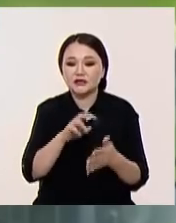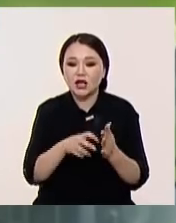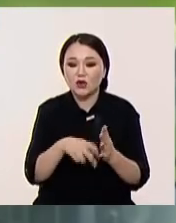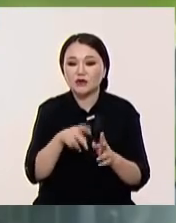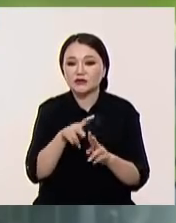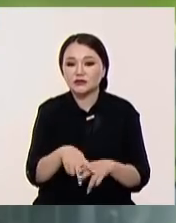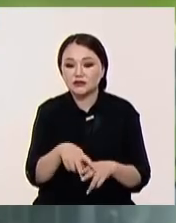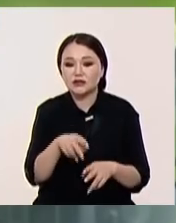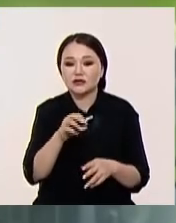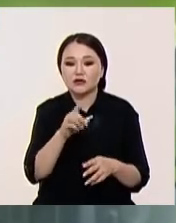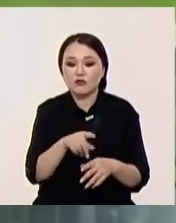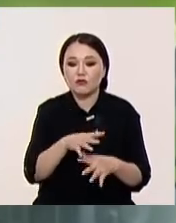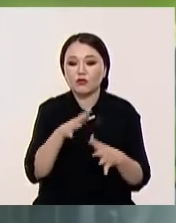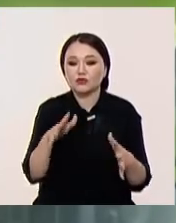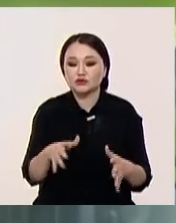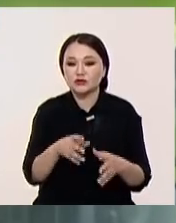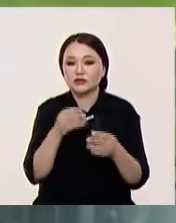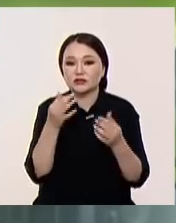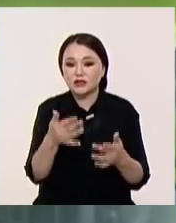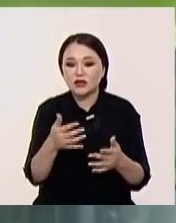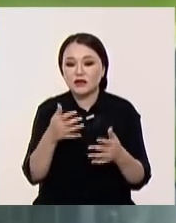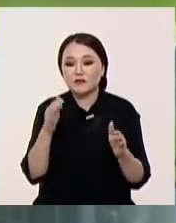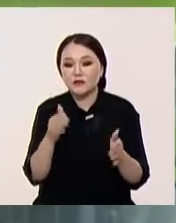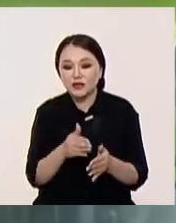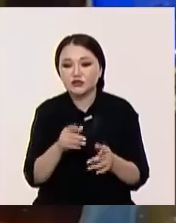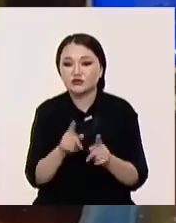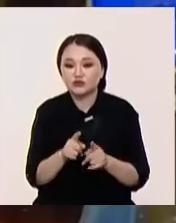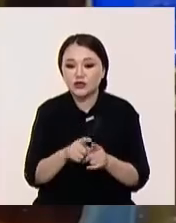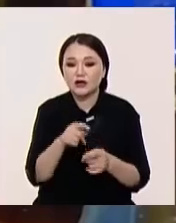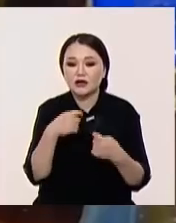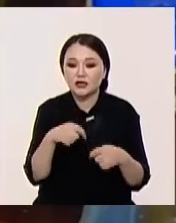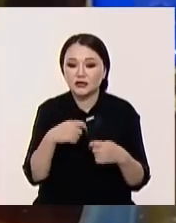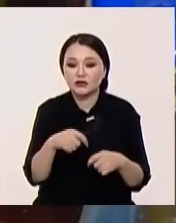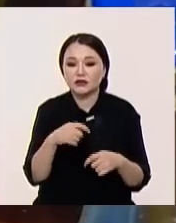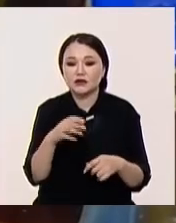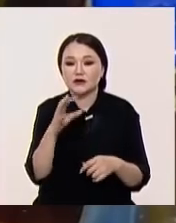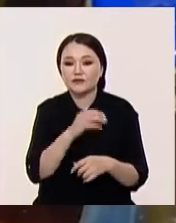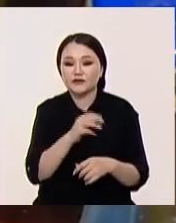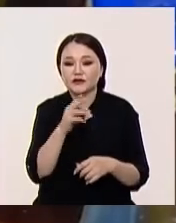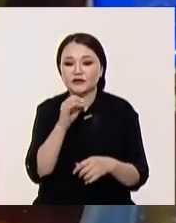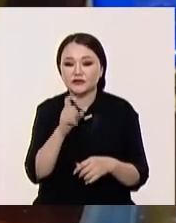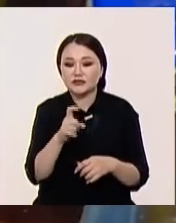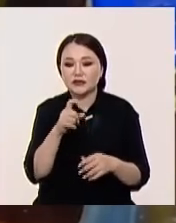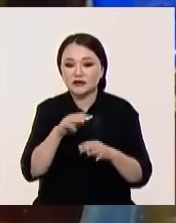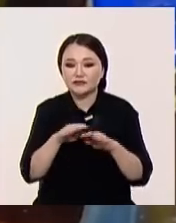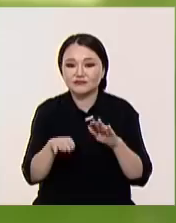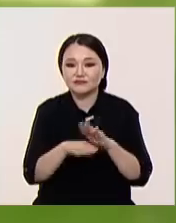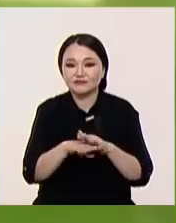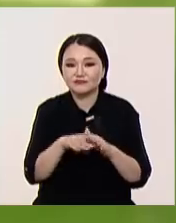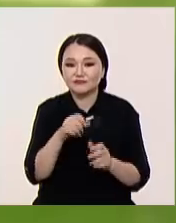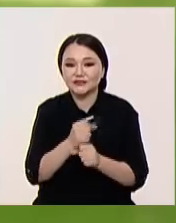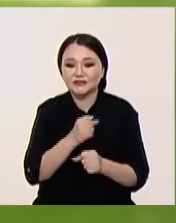міндеттеме өнім құнының артуына әкеледі. Сұраныс азгем төмендегенімен нарықты астыртын цехтар жаулайды дейді экономист Мақсат